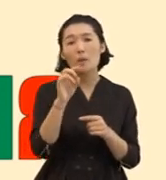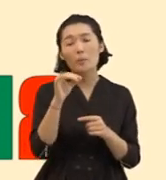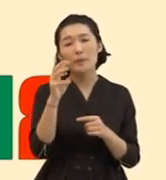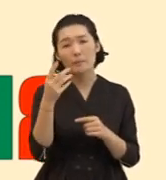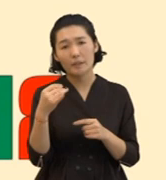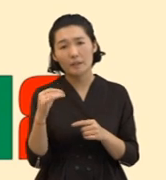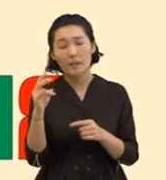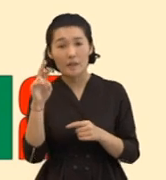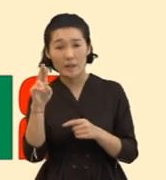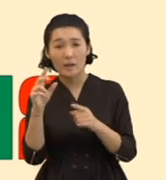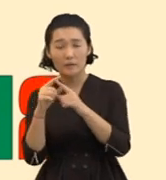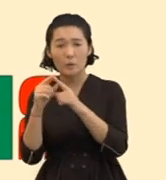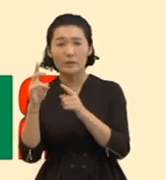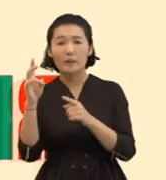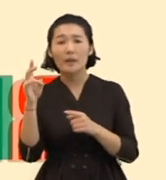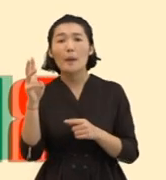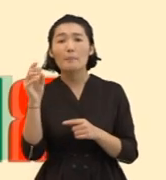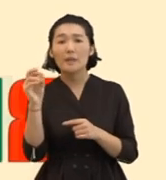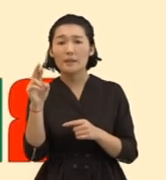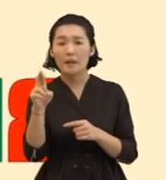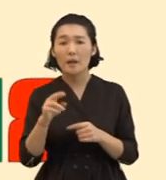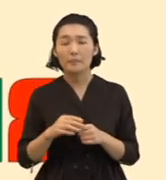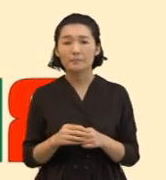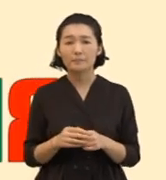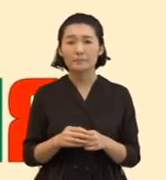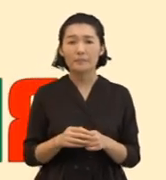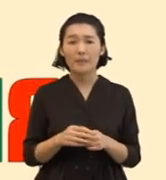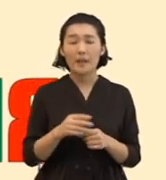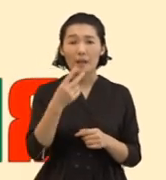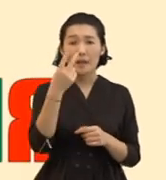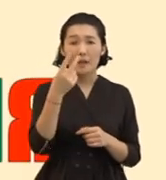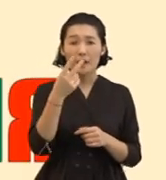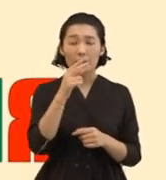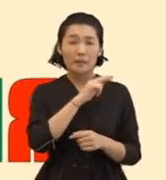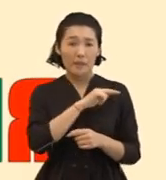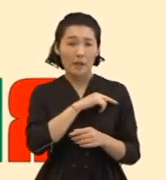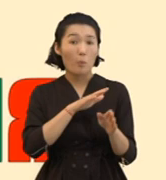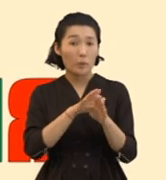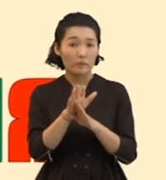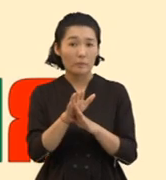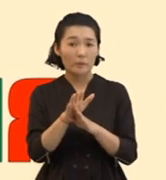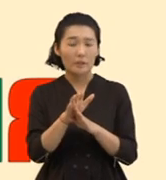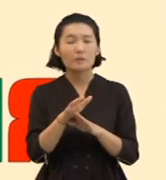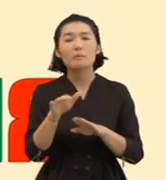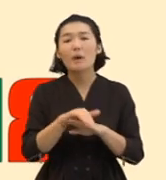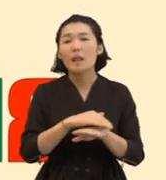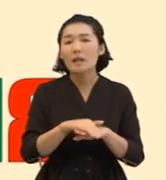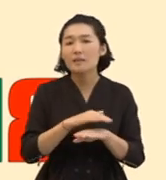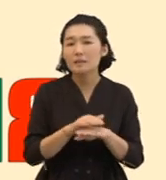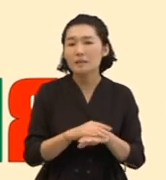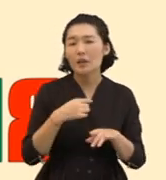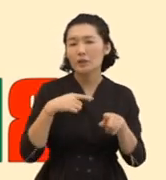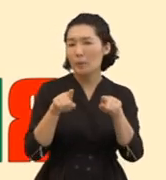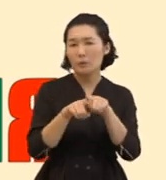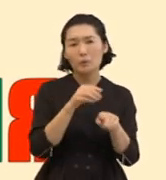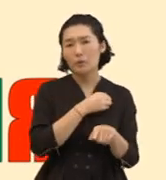дня слове меня две работы значит выполняют молодцы и я бы так хотел